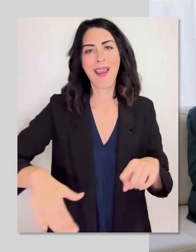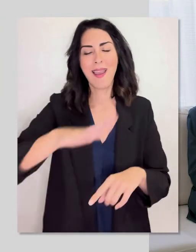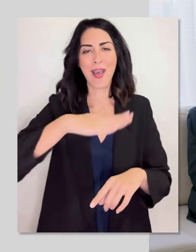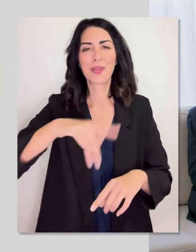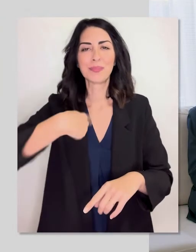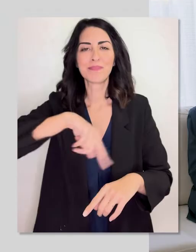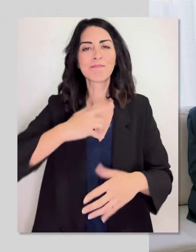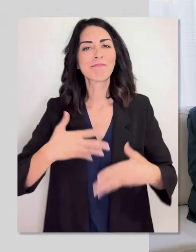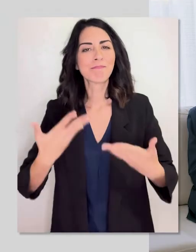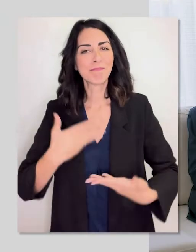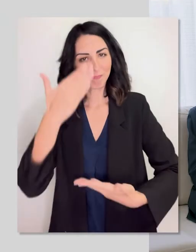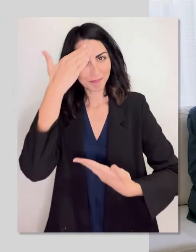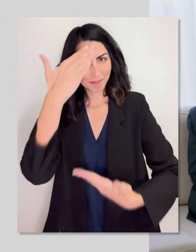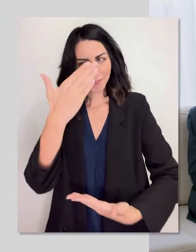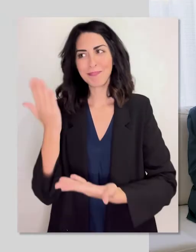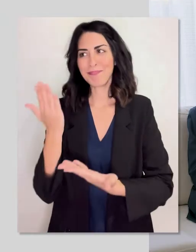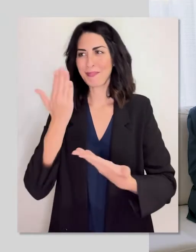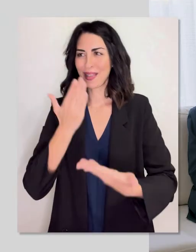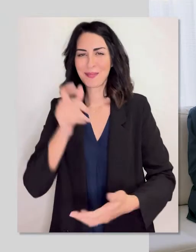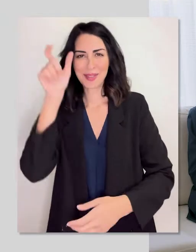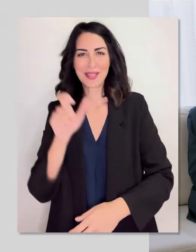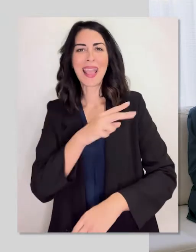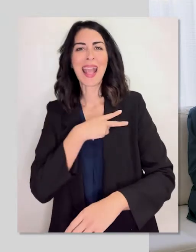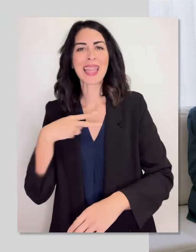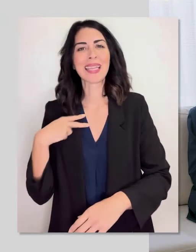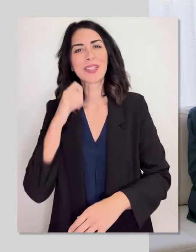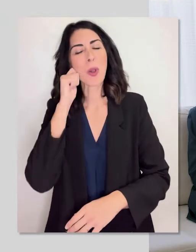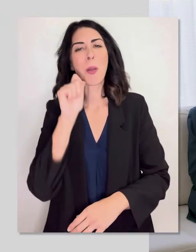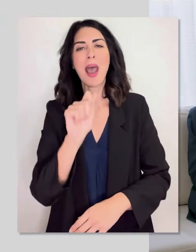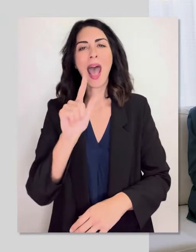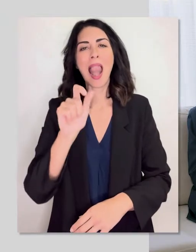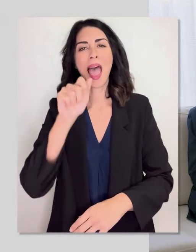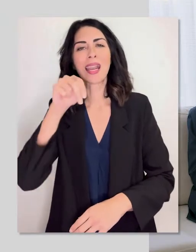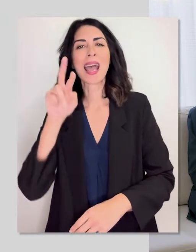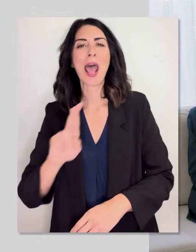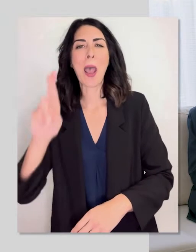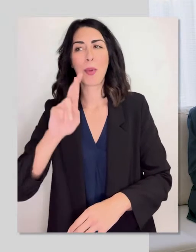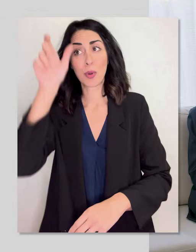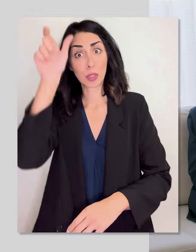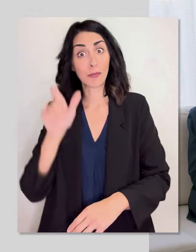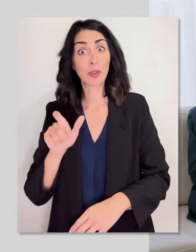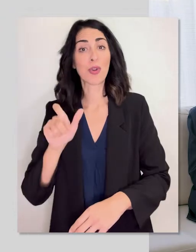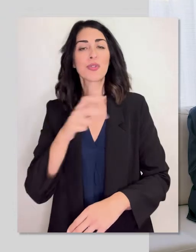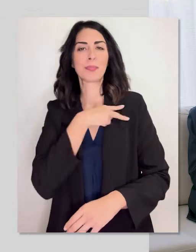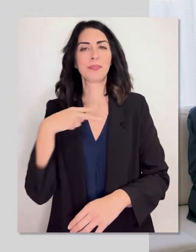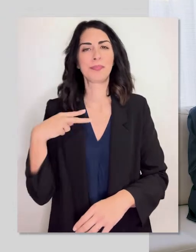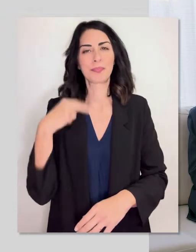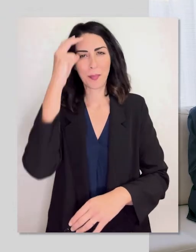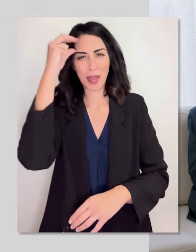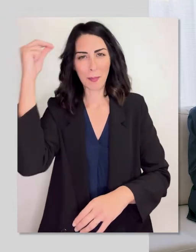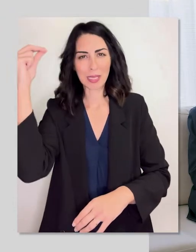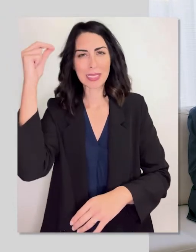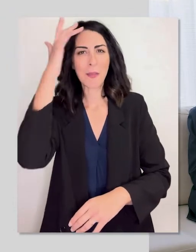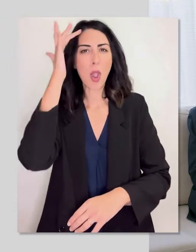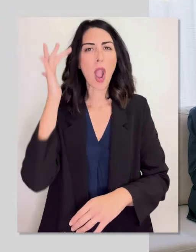έχουμε μαζί μας τον καθηγητή Άλαν Ράποπορτ. Ο Άλαν Ράποπορτ είναι καθηγητής νευρολογίας στο Πανεπιστήμιο UCLA στις Ηνωμένες